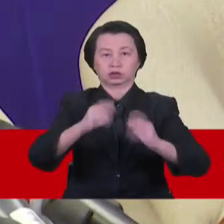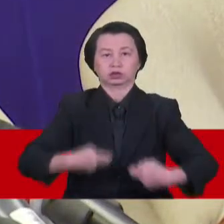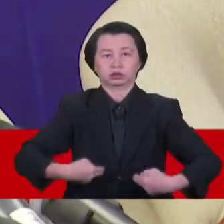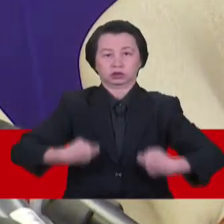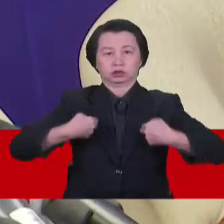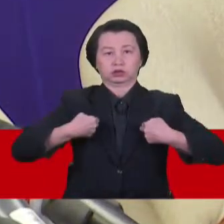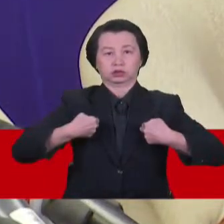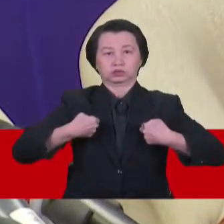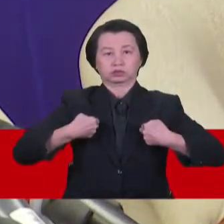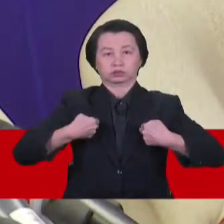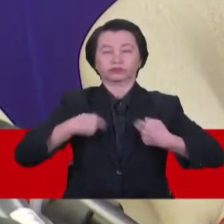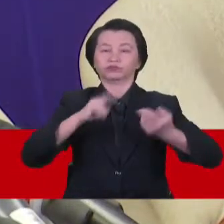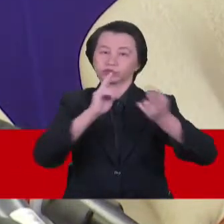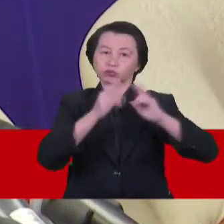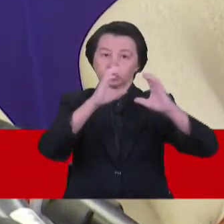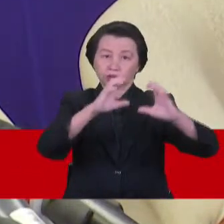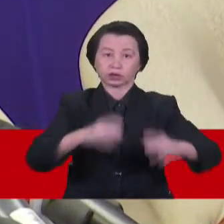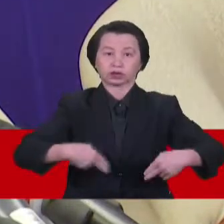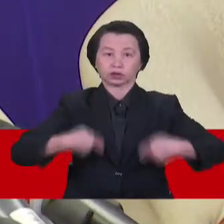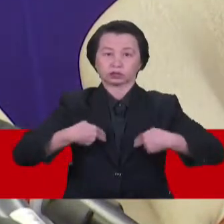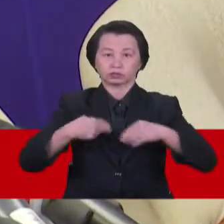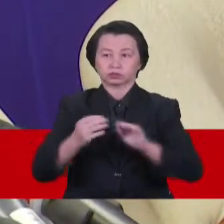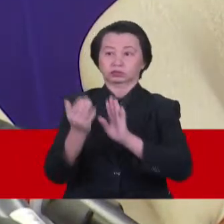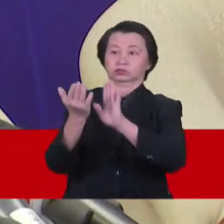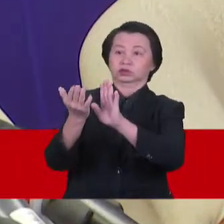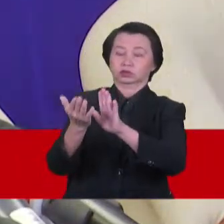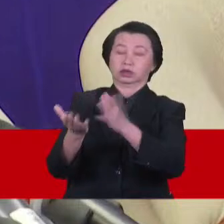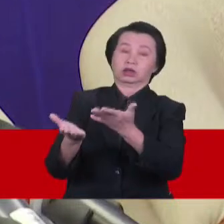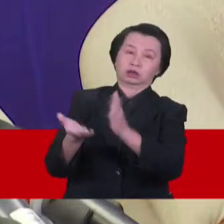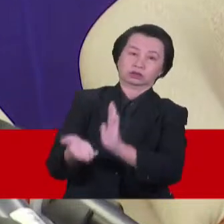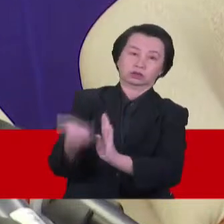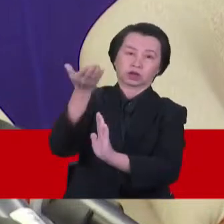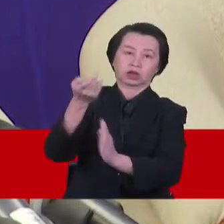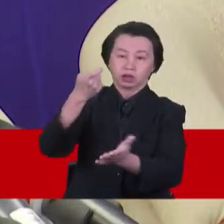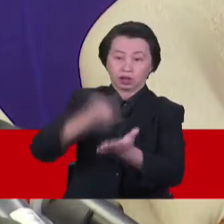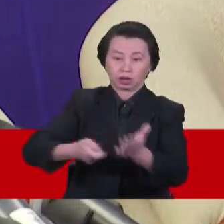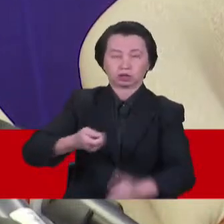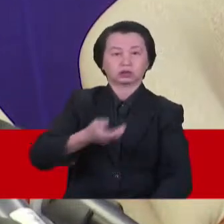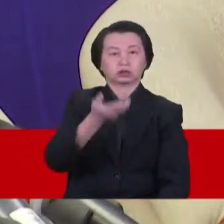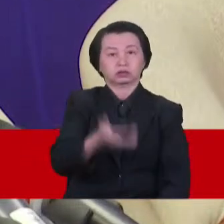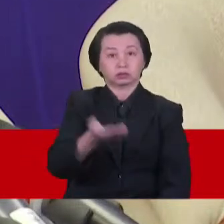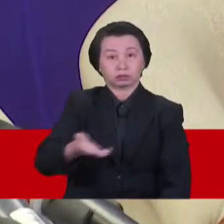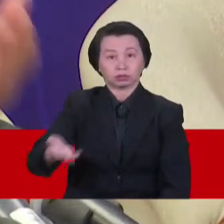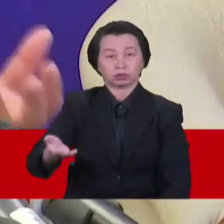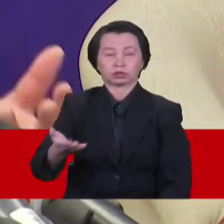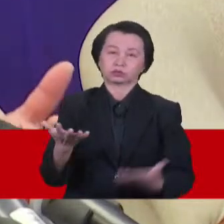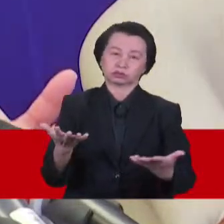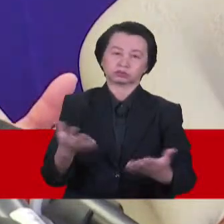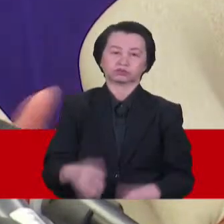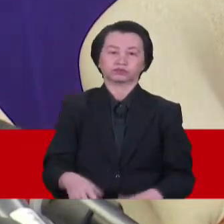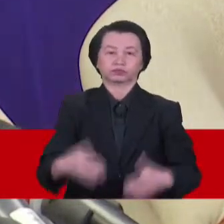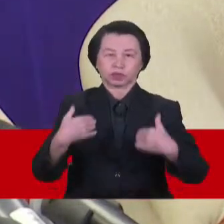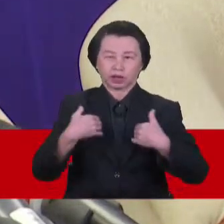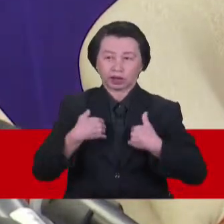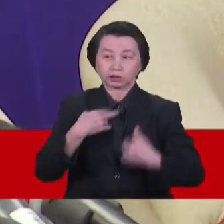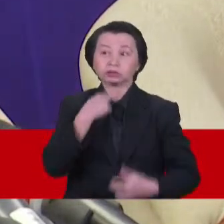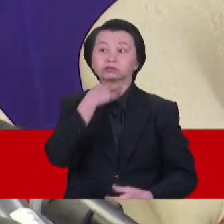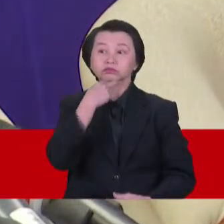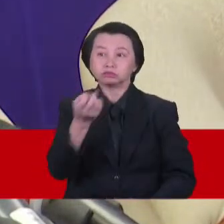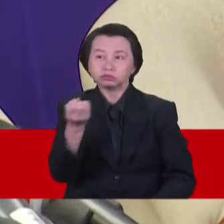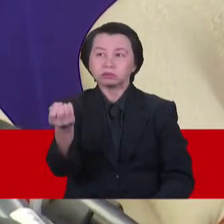atau lifestyle lah, dalam menghadapi isu kenaikan harga. Ada yang menyuarakan